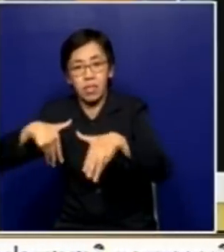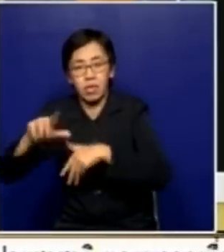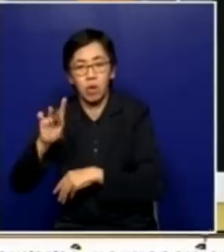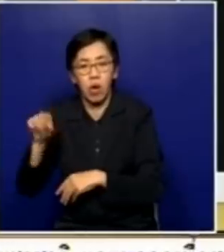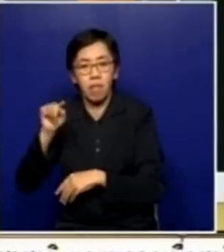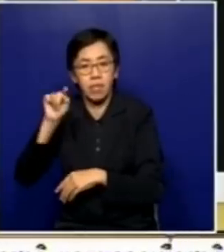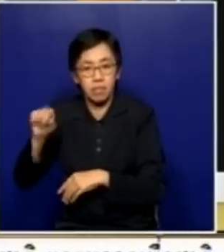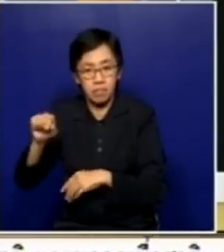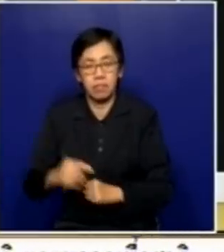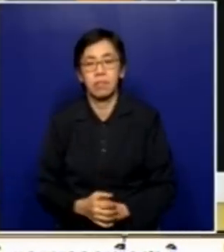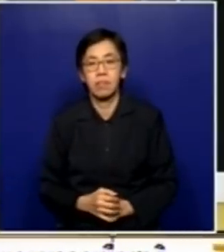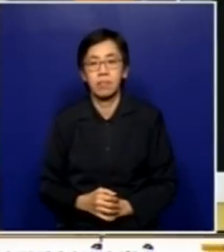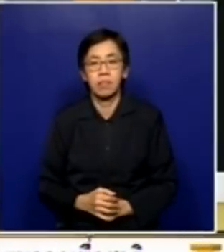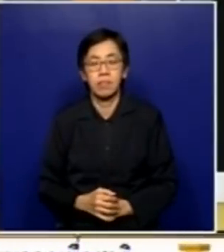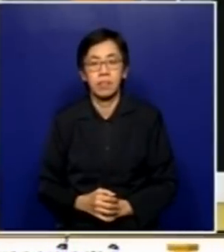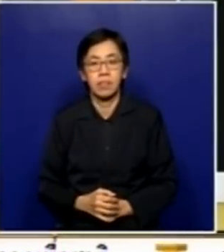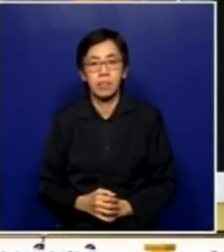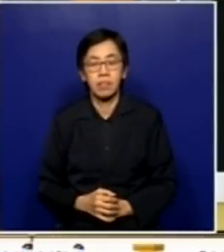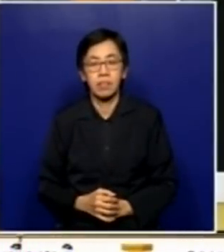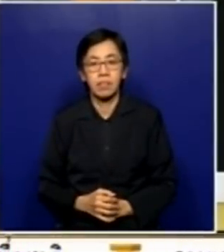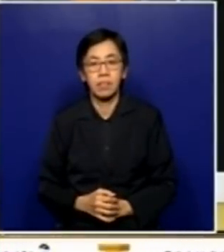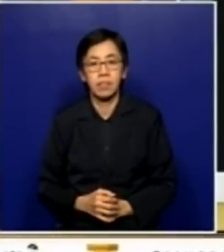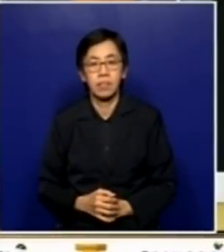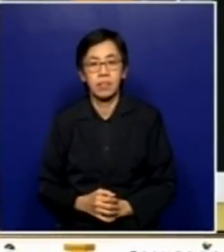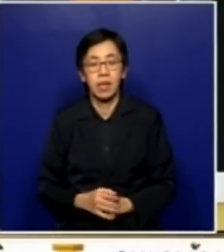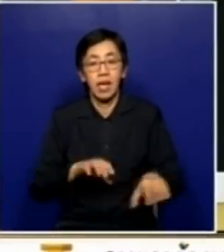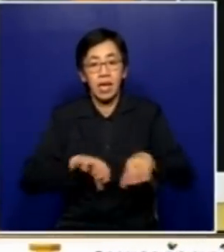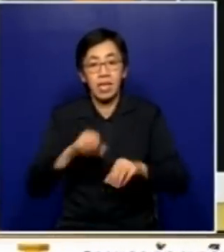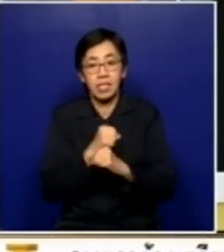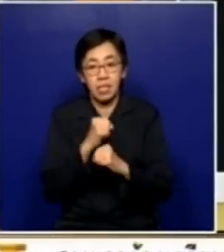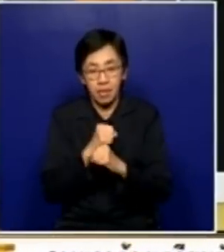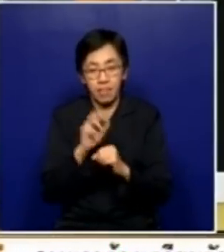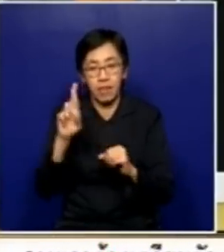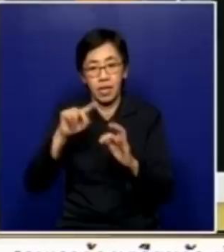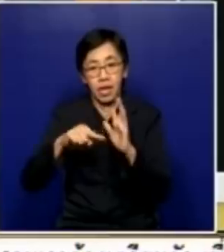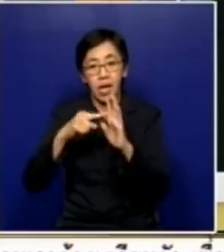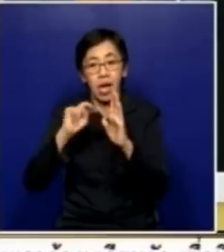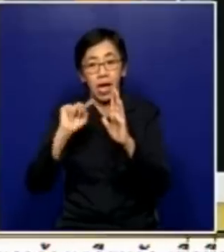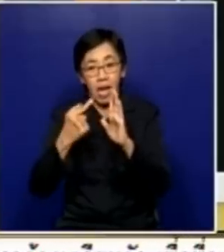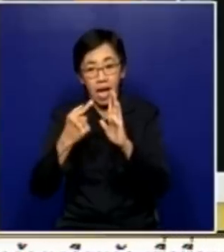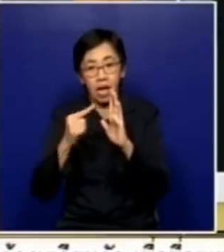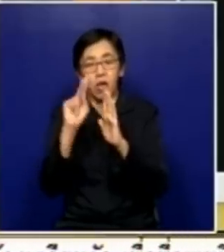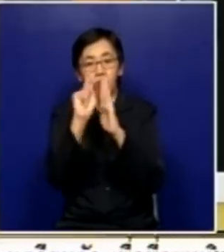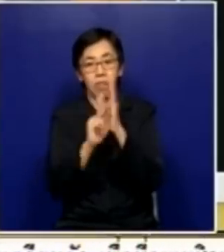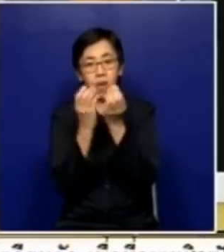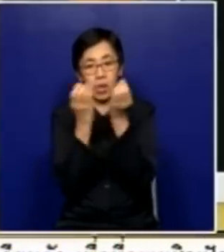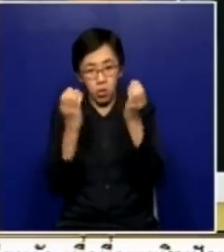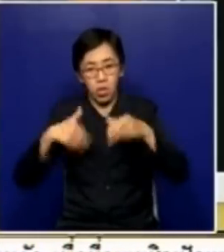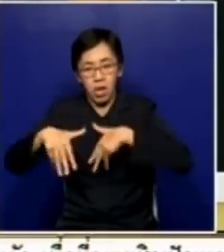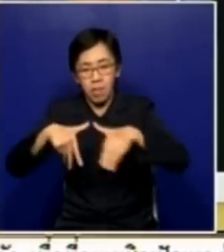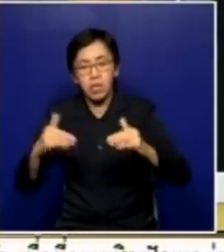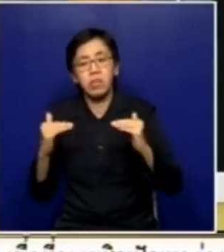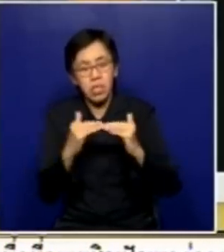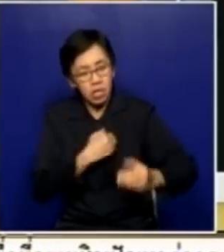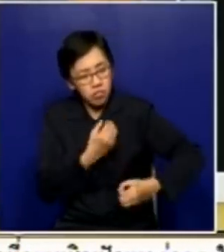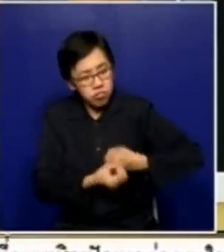ทุกคนและอย่นอยที่สุดในกระบวนการจัดทำร่างกตเปบิ additiveที่ประชาชนมีเสริภามในกแดงคว